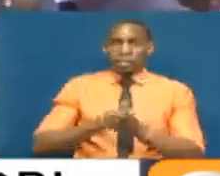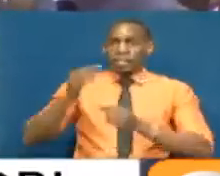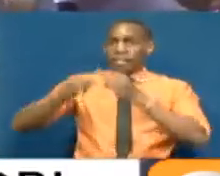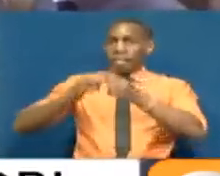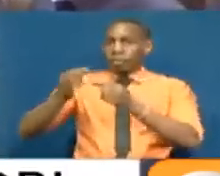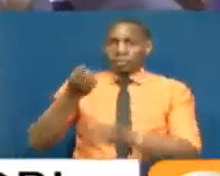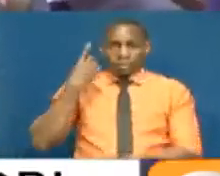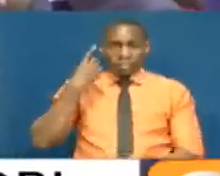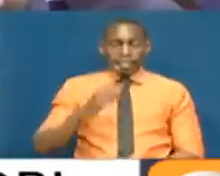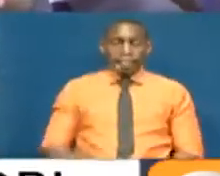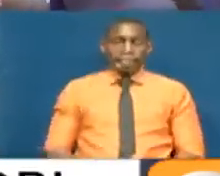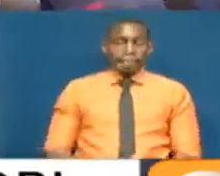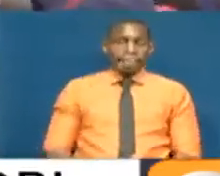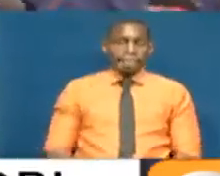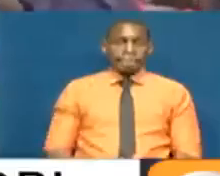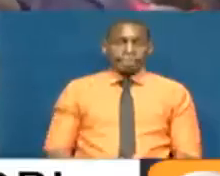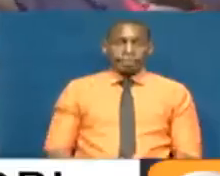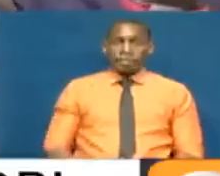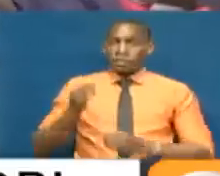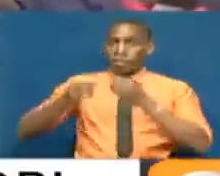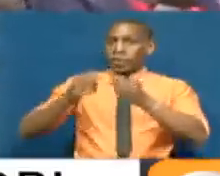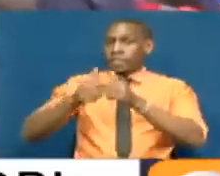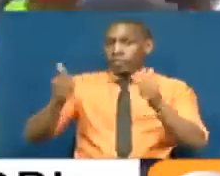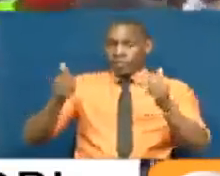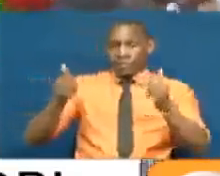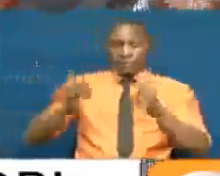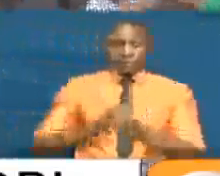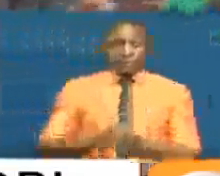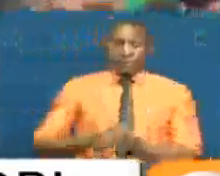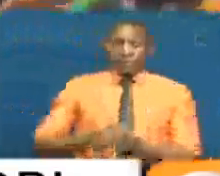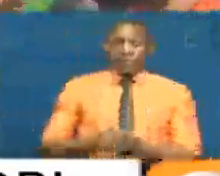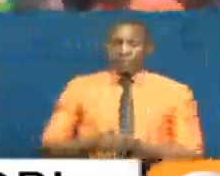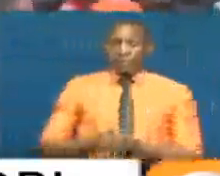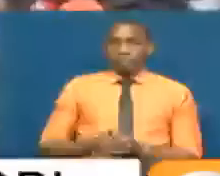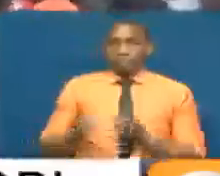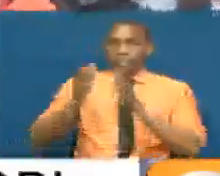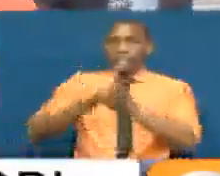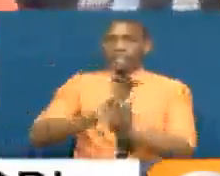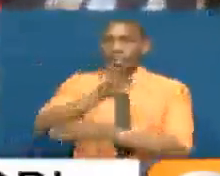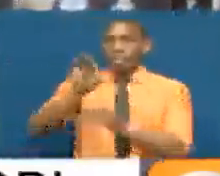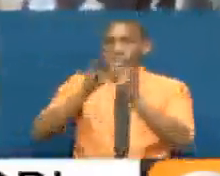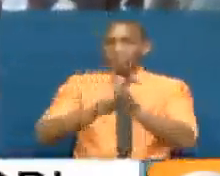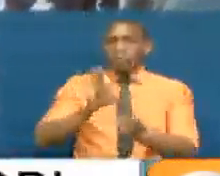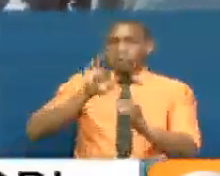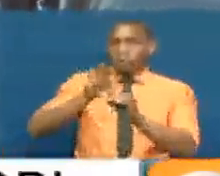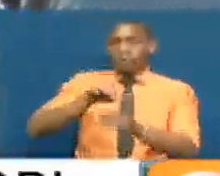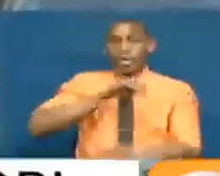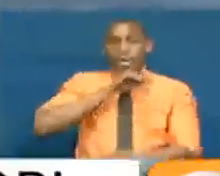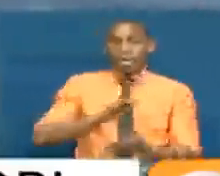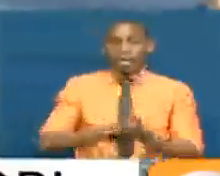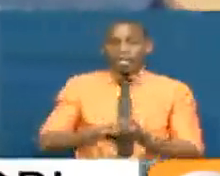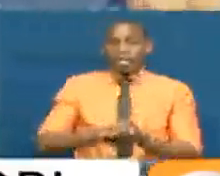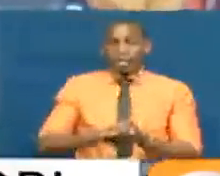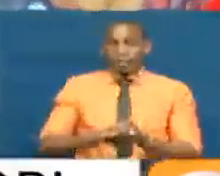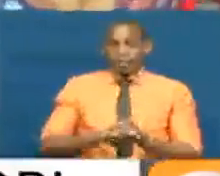itaendelea. Sawa. Tumeendelea vizuri. Nairobi Azimio leaders asked the electorate to vote for Odinga as